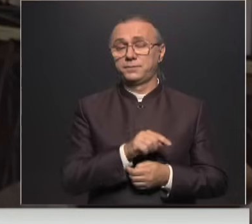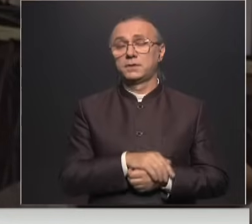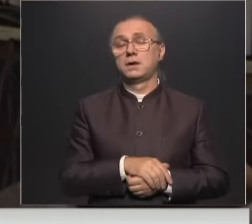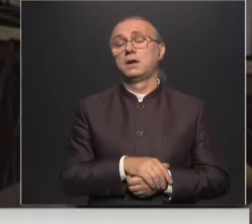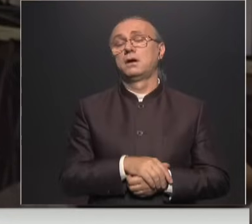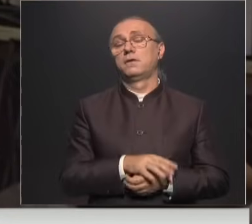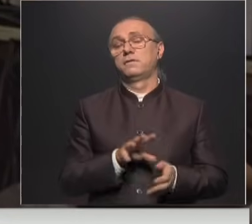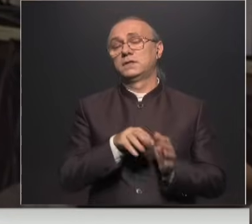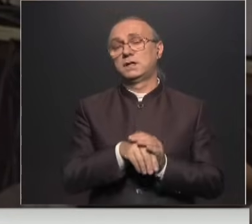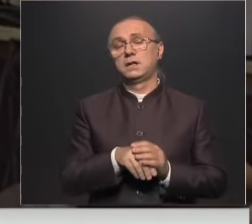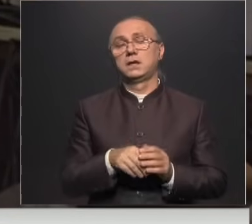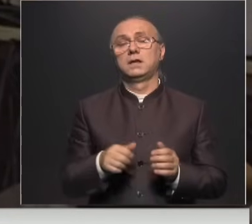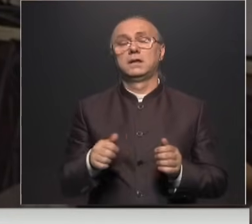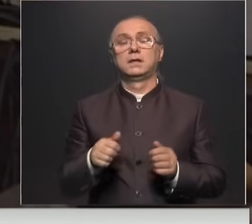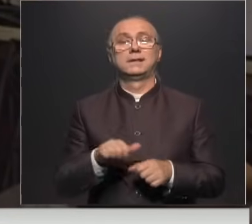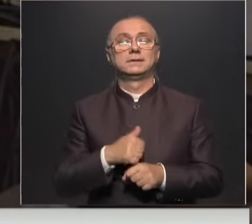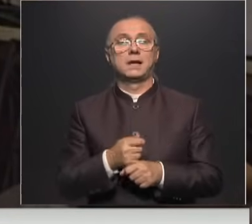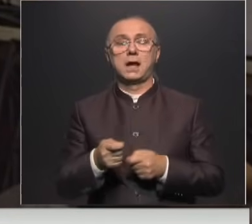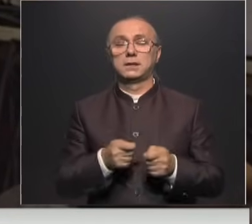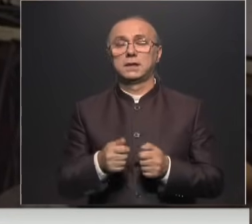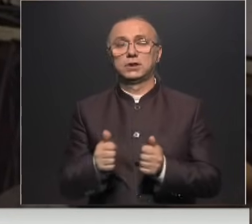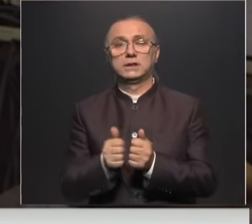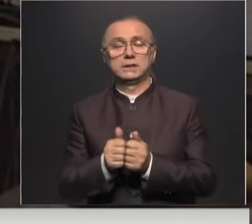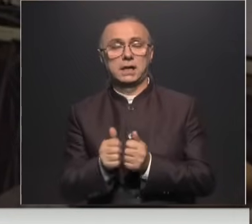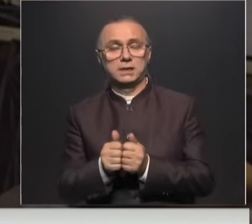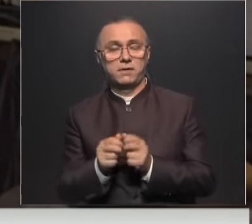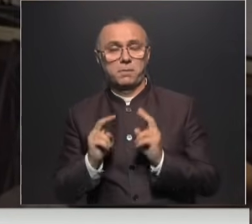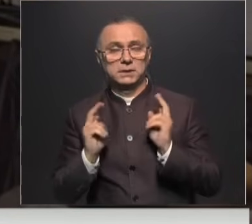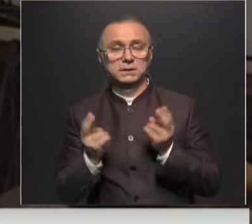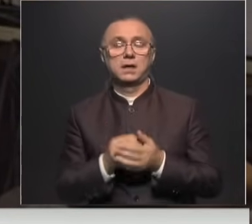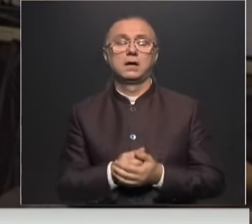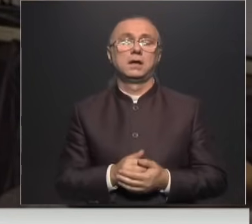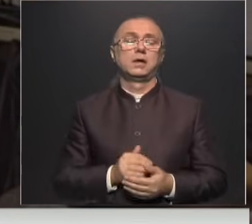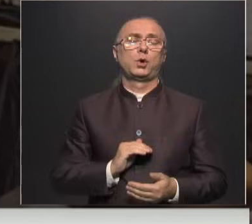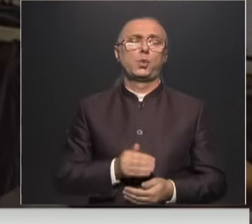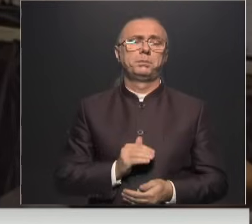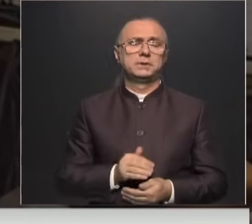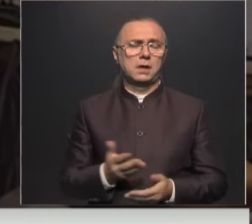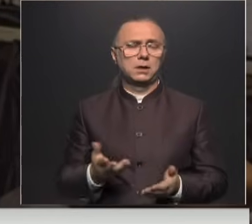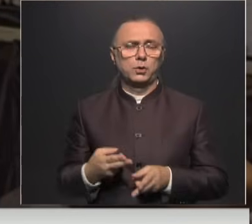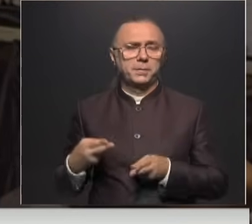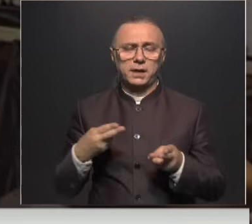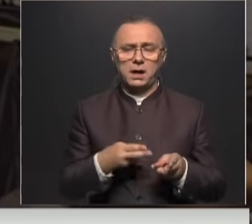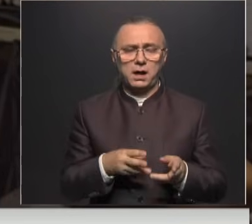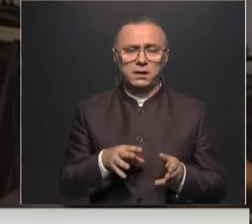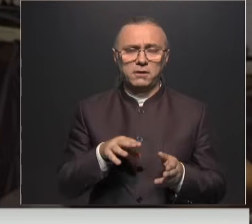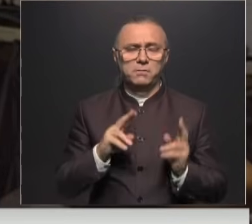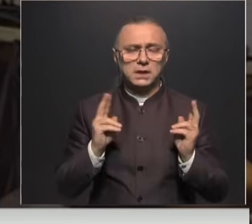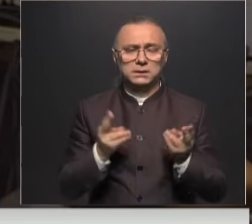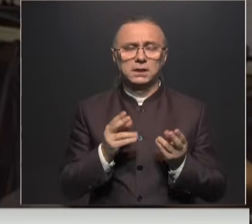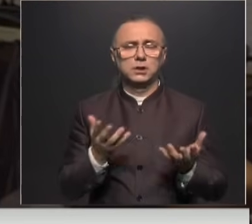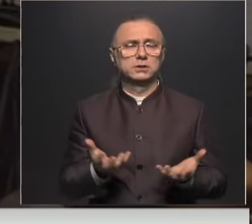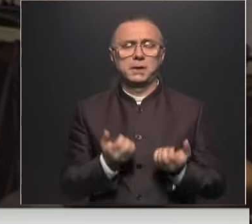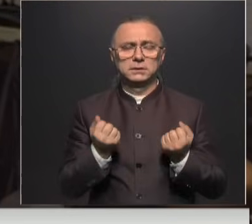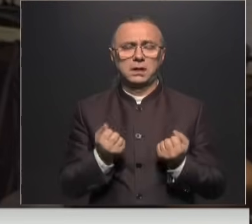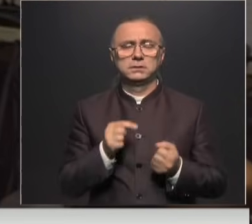соседнего монастыря, который оказался в это время, и купца, который приехал в монастырь и спасался там